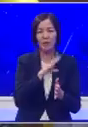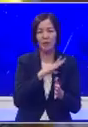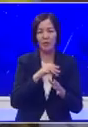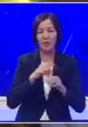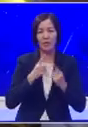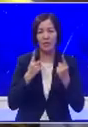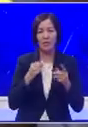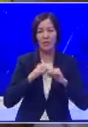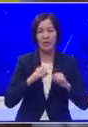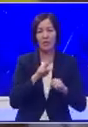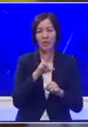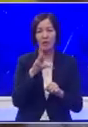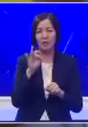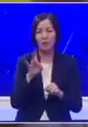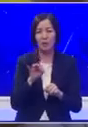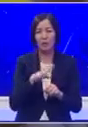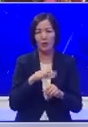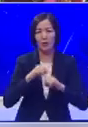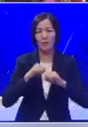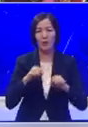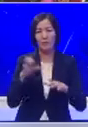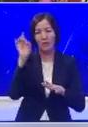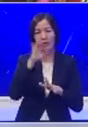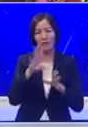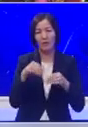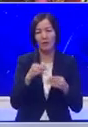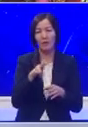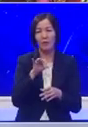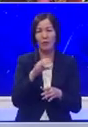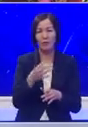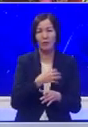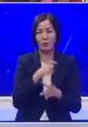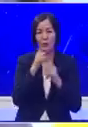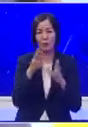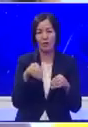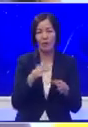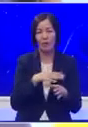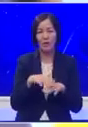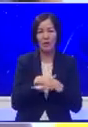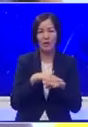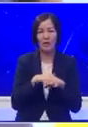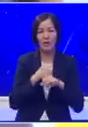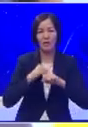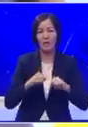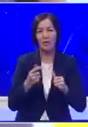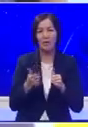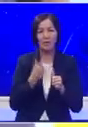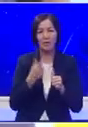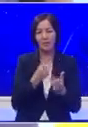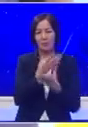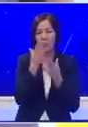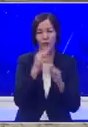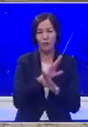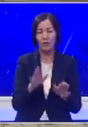ерлігі үшін КСРО бойынша Кеңес одағының батыр атағы беріліп, Ленин орденімен марапатталған. Халық қаһарман есімін